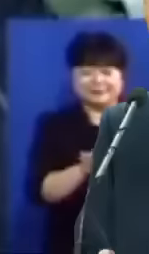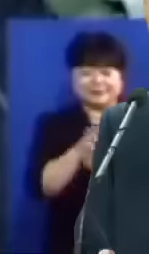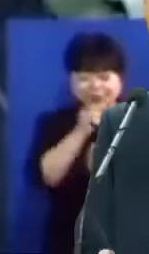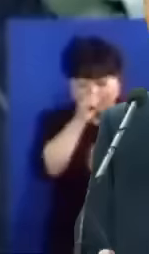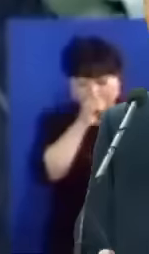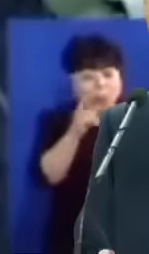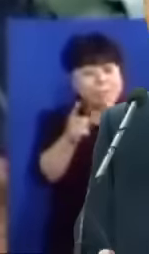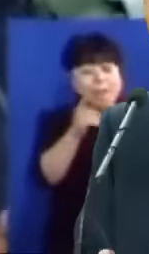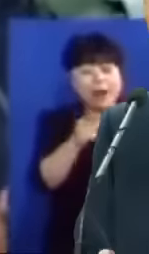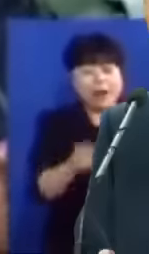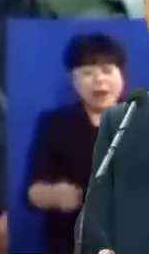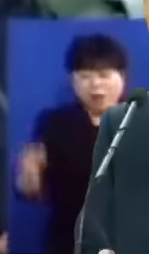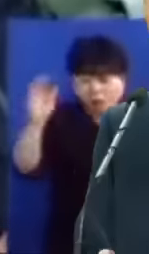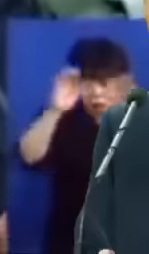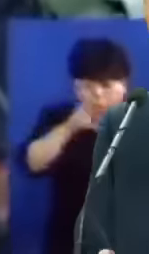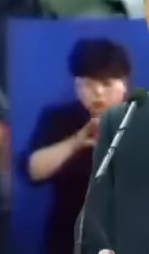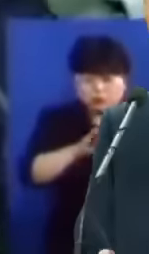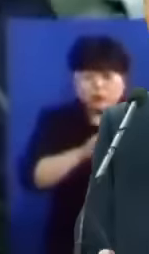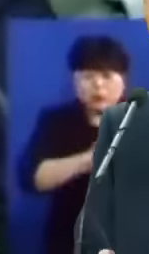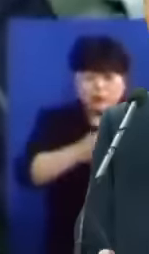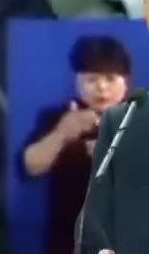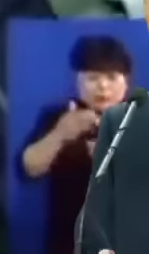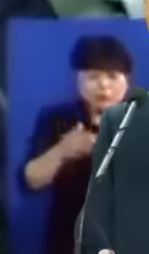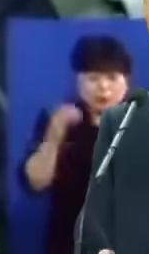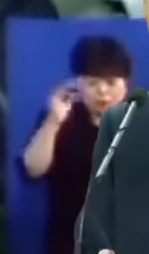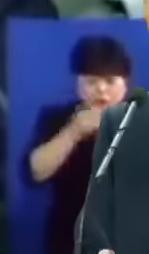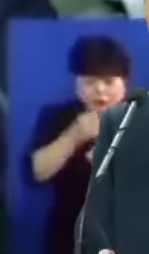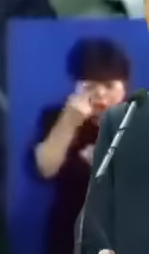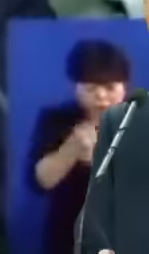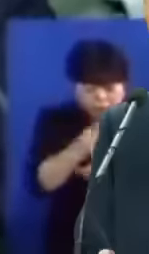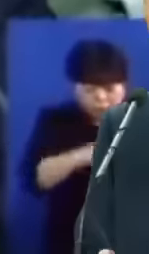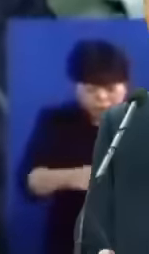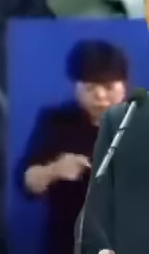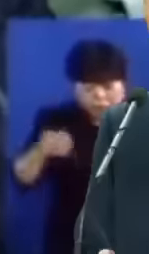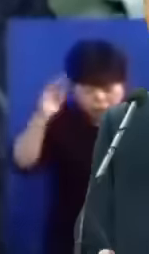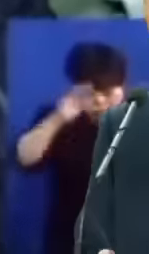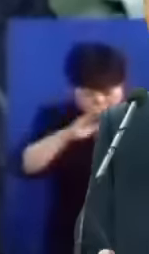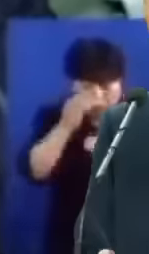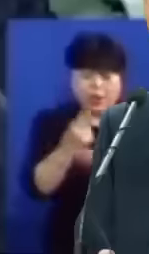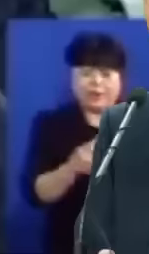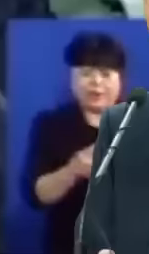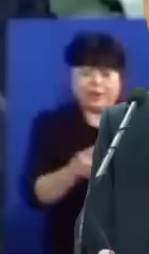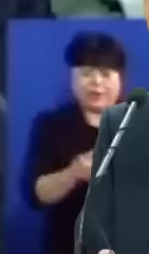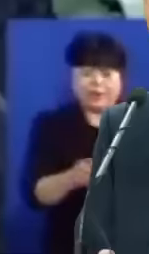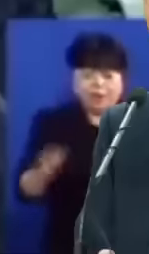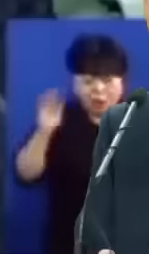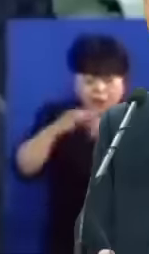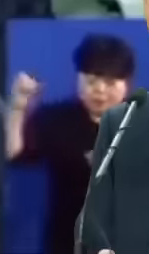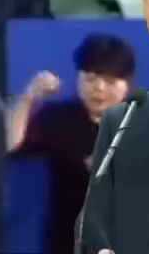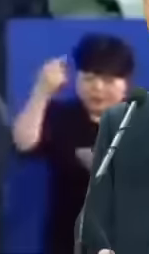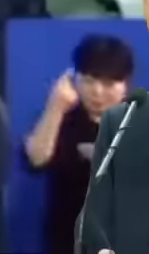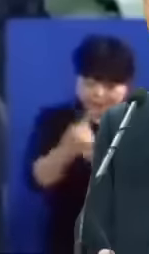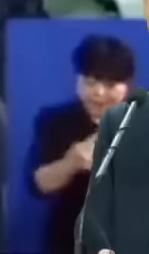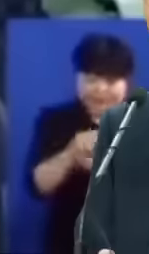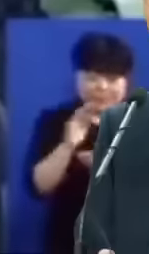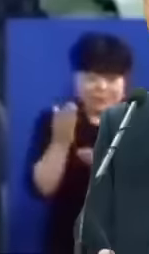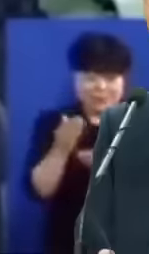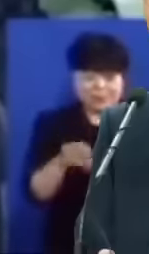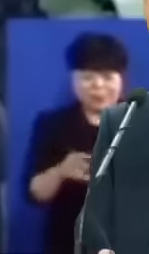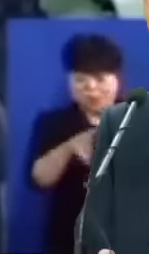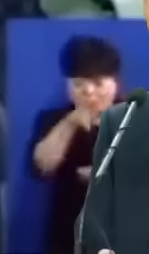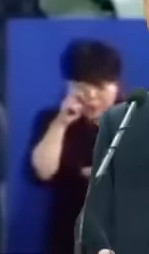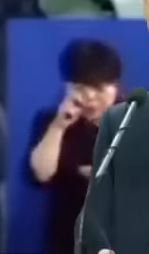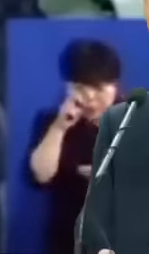참 좋은 말이지요. 어두운 것을 없애기 위해서 어두움을 가져오면 더 어두워지지요. 어두우면 빛이 있어야 되고 미움을